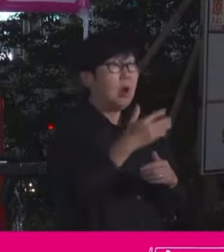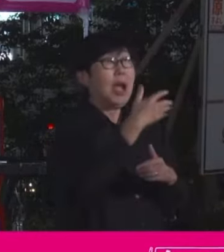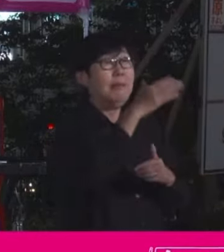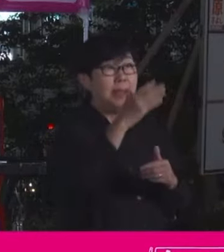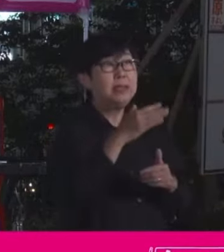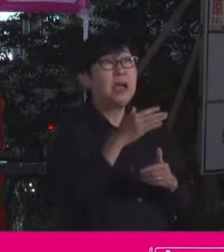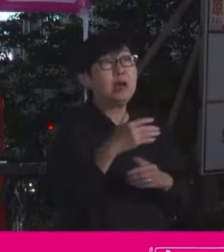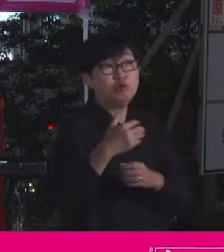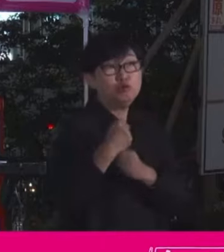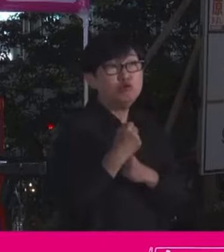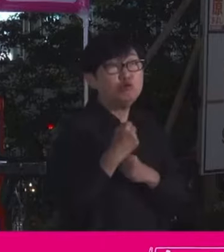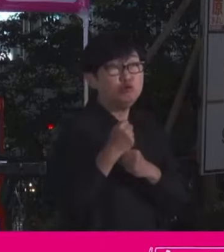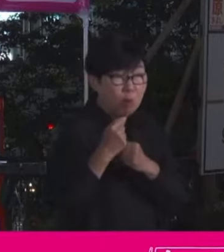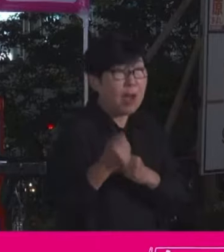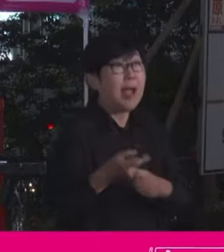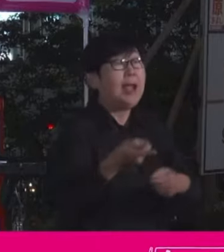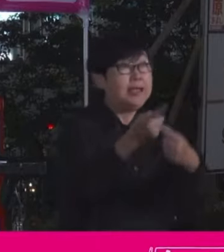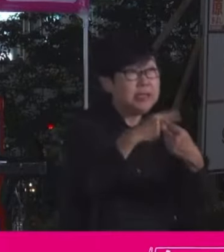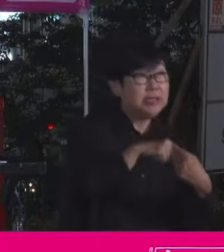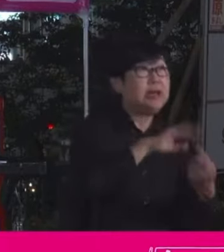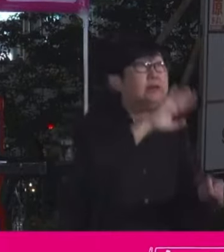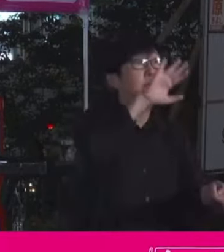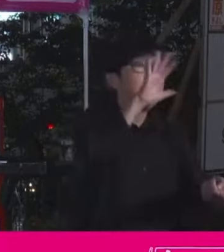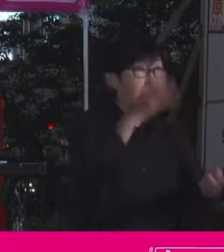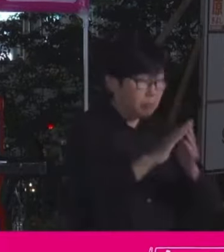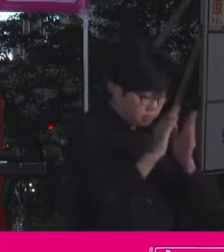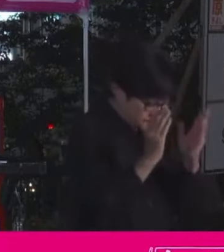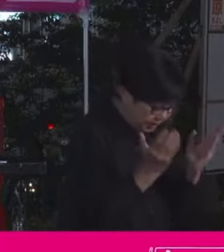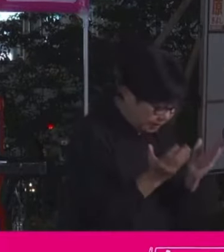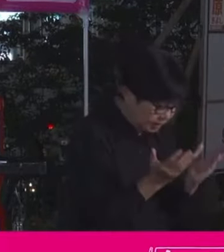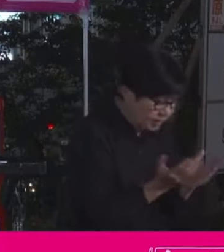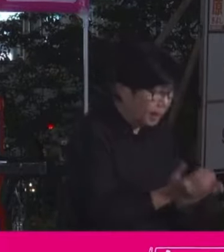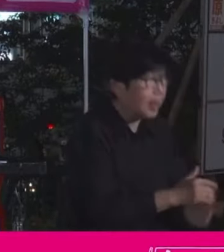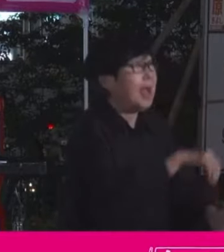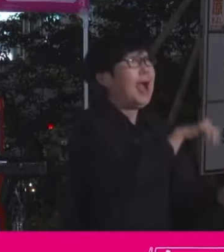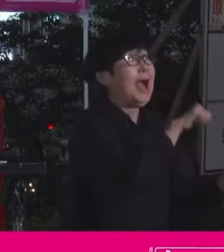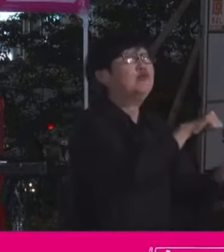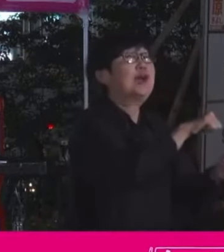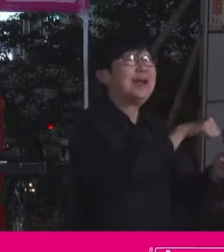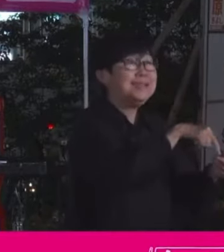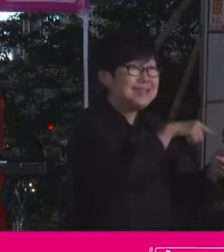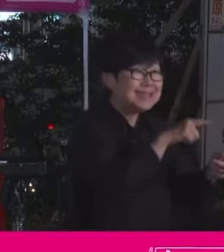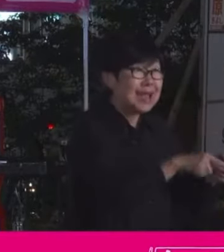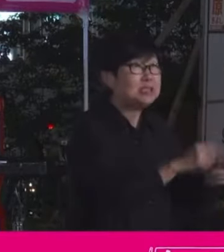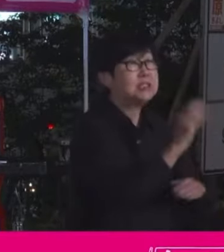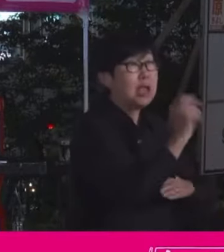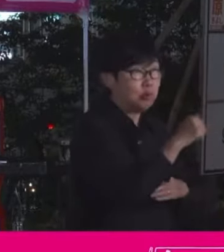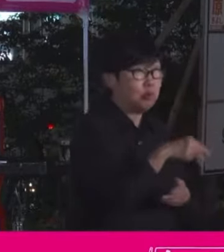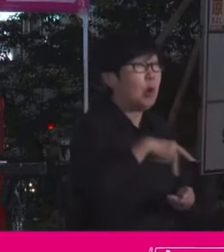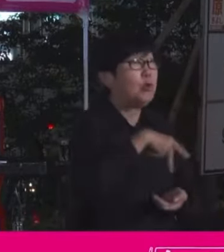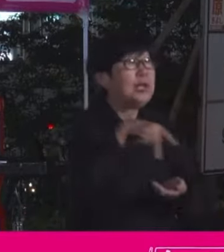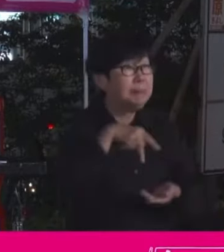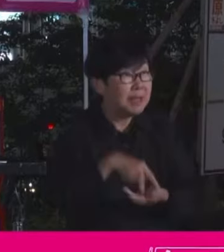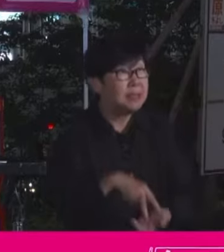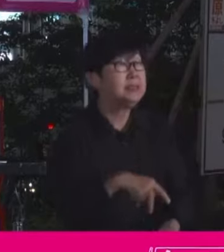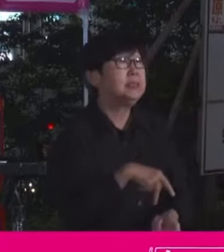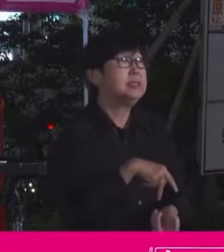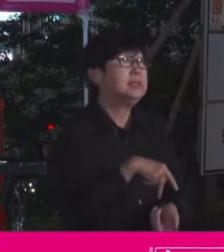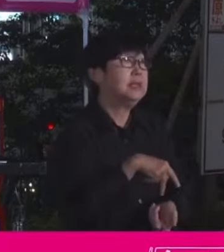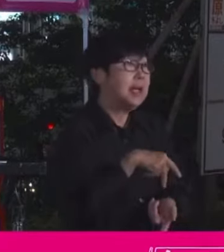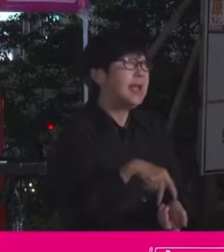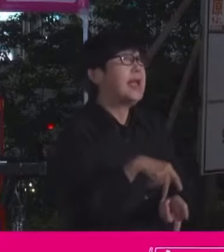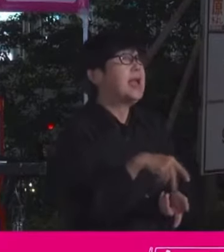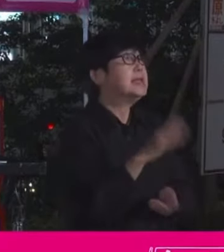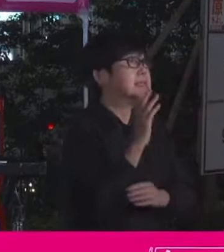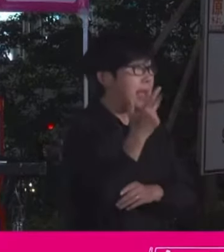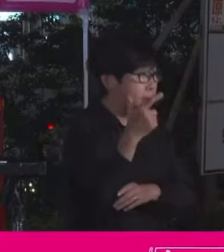ども、活動できるけれども、すべてアフガニスタン政府、フィリピン政府で、 NATO は